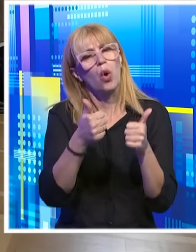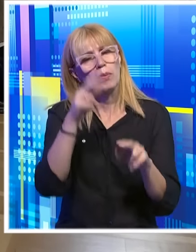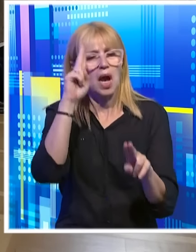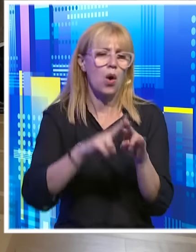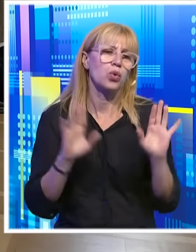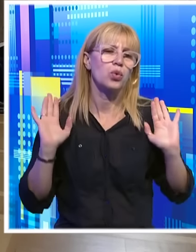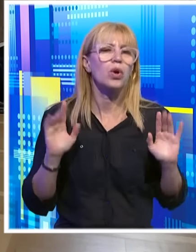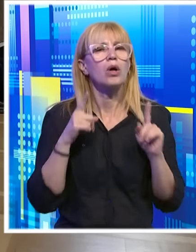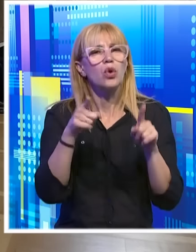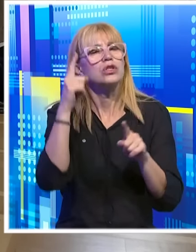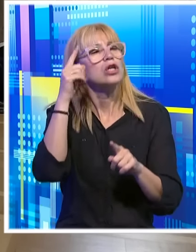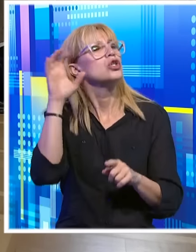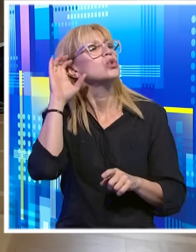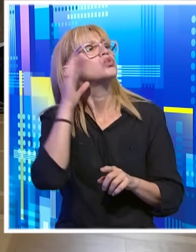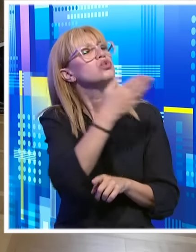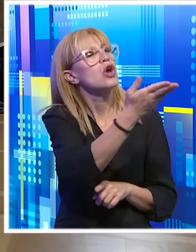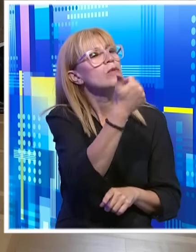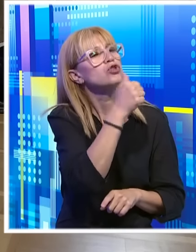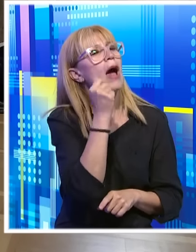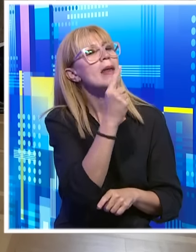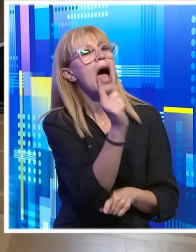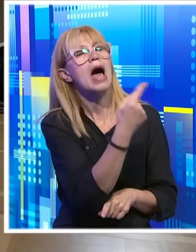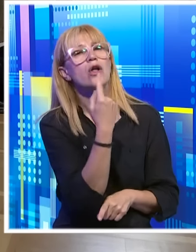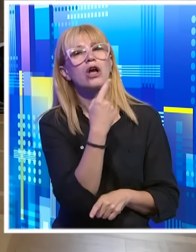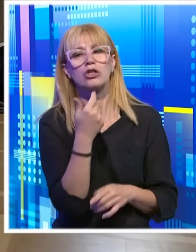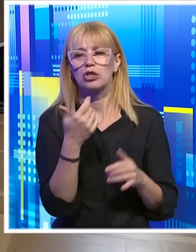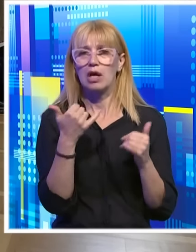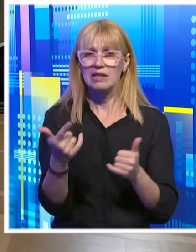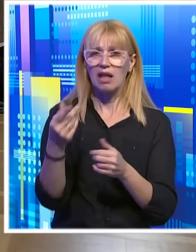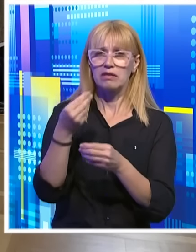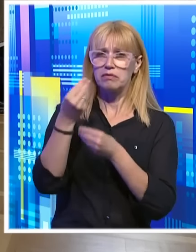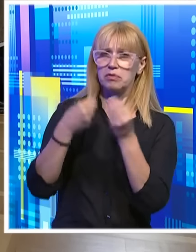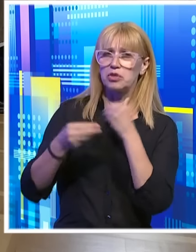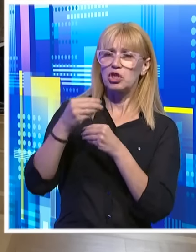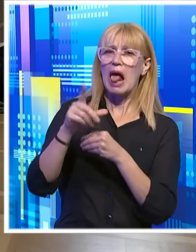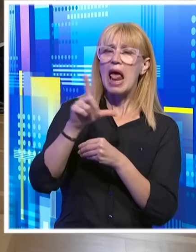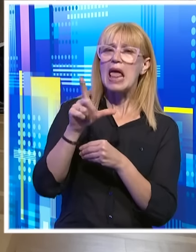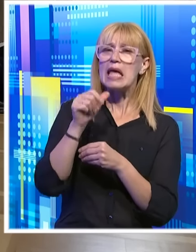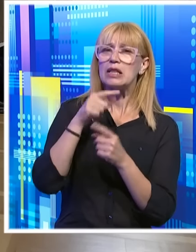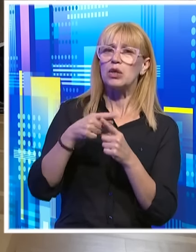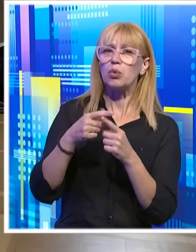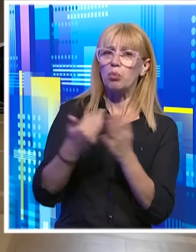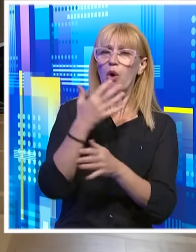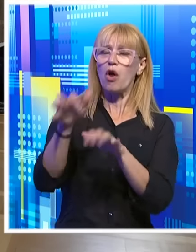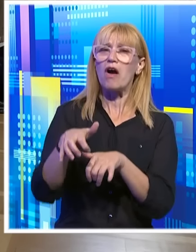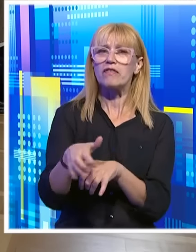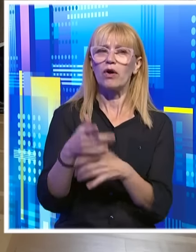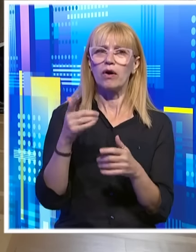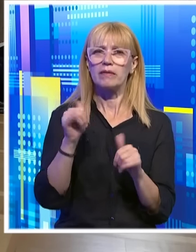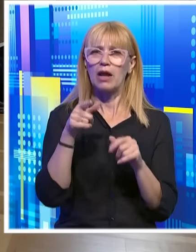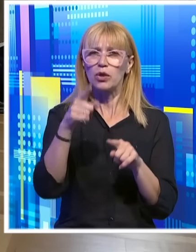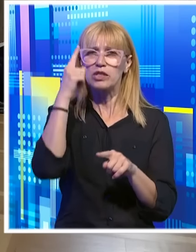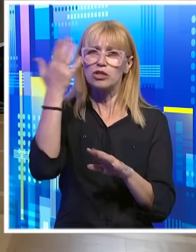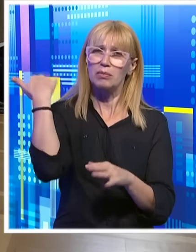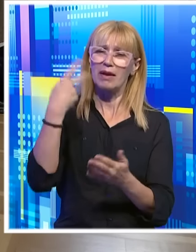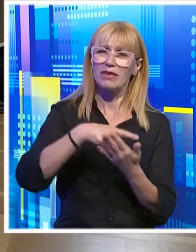da slušamo naš narod. Da li to sad ispada vraćanjem ove priče o litijumu da ste tada lagali narod? Da li ste dali zeleno svetlo